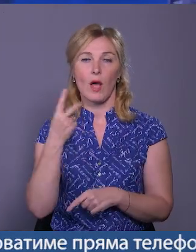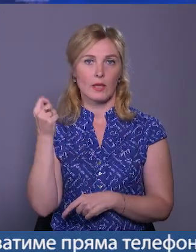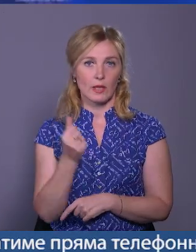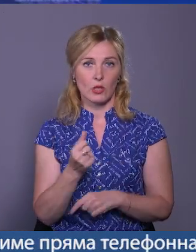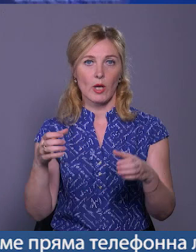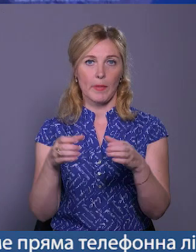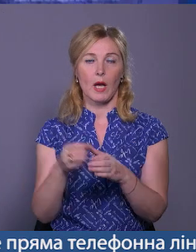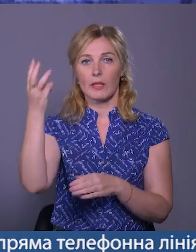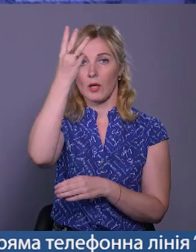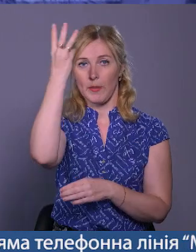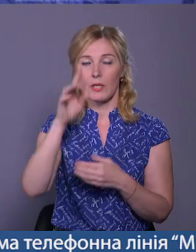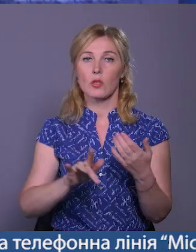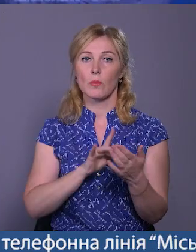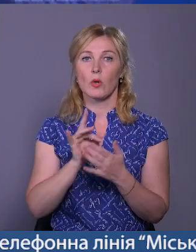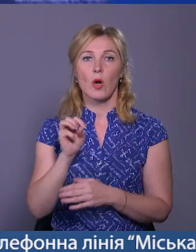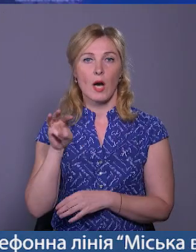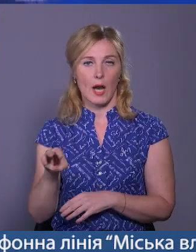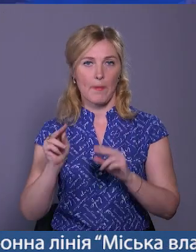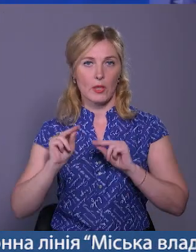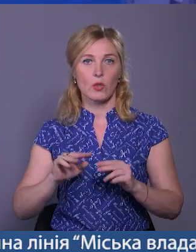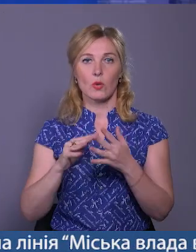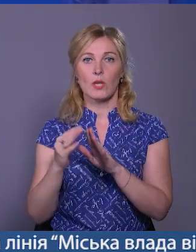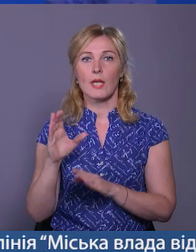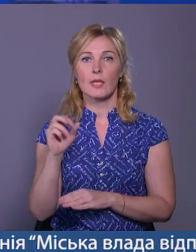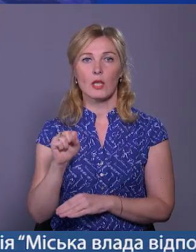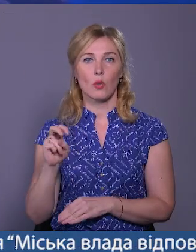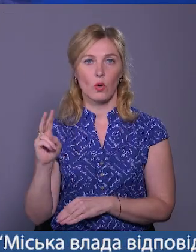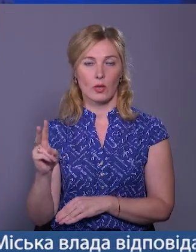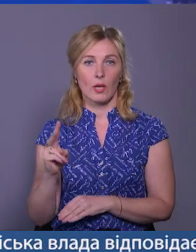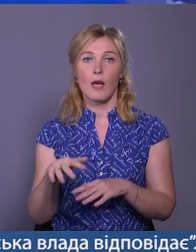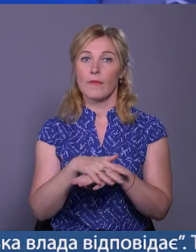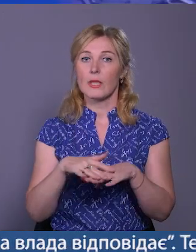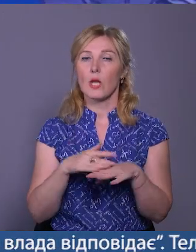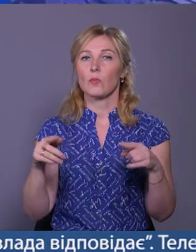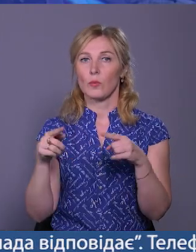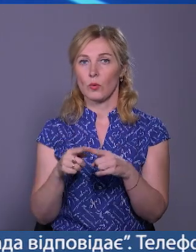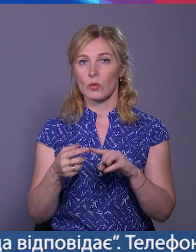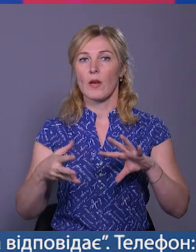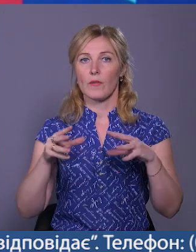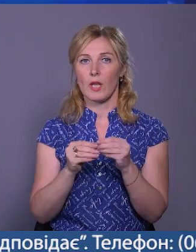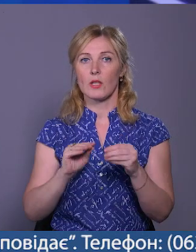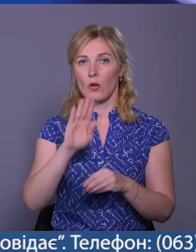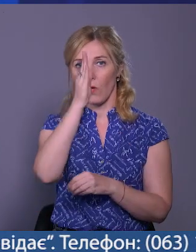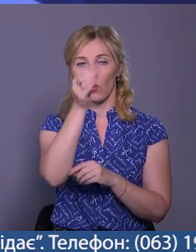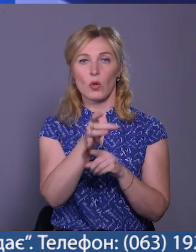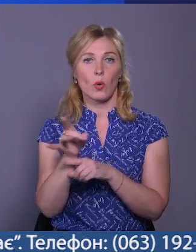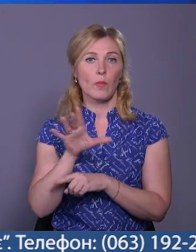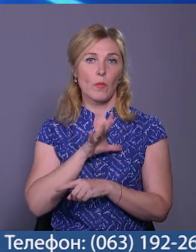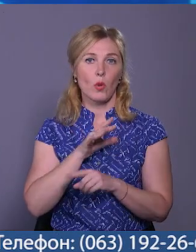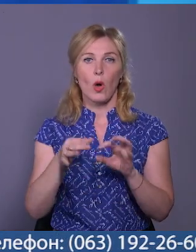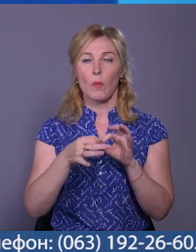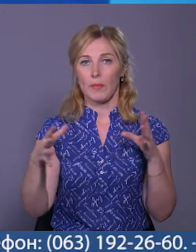тижнів бригада Хмельницького міського Рем працювала у селі садок в населеному пункті внаслідок ворожих обстрілів було